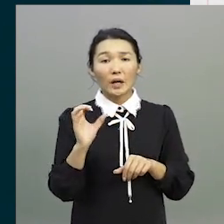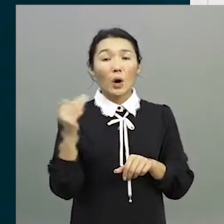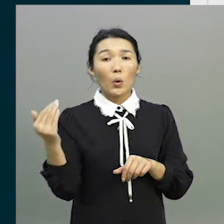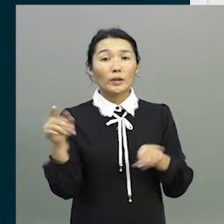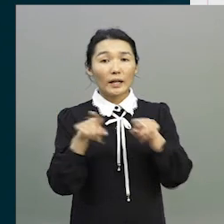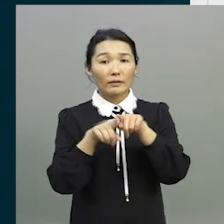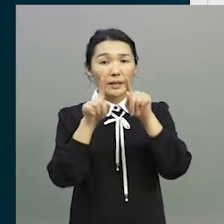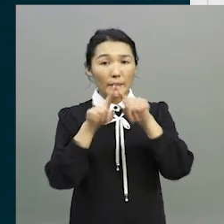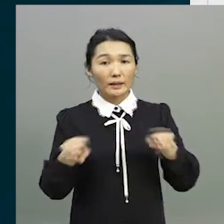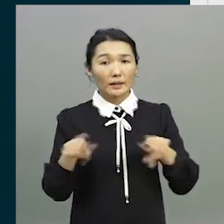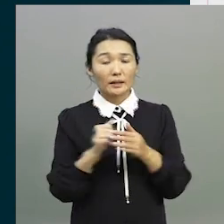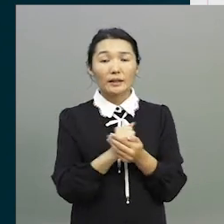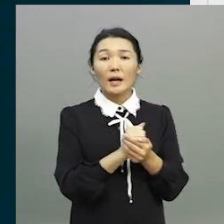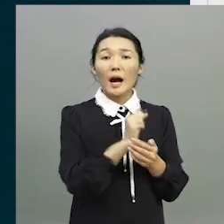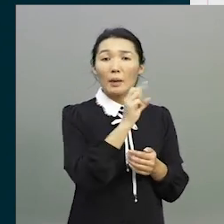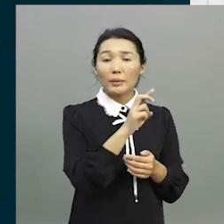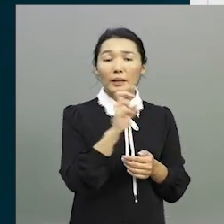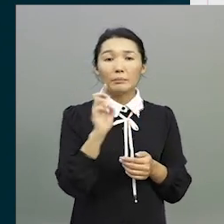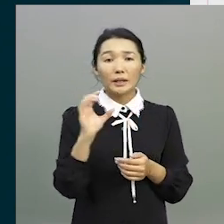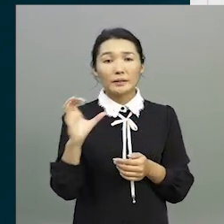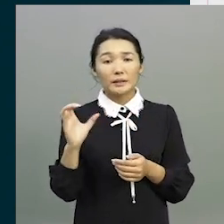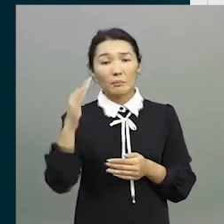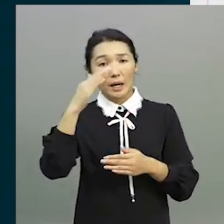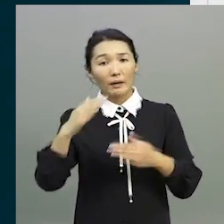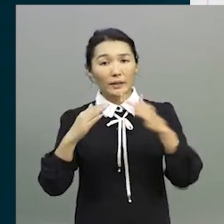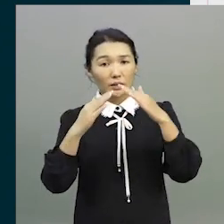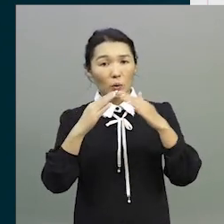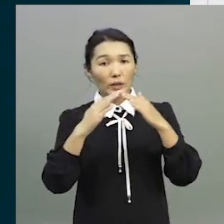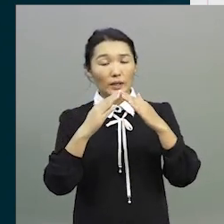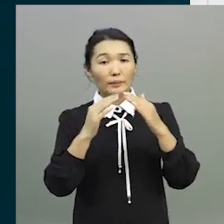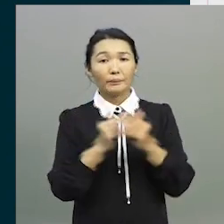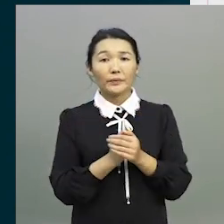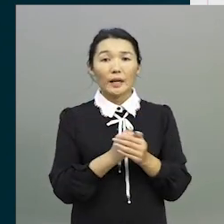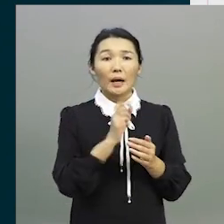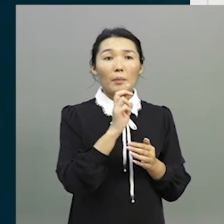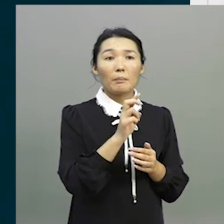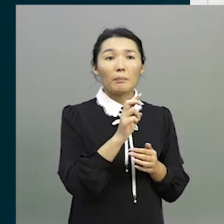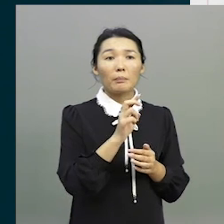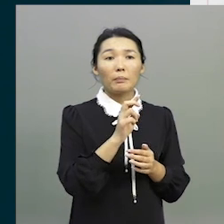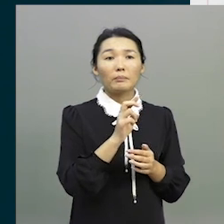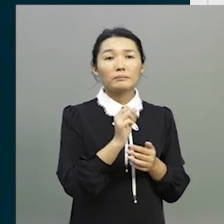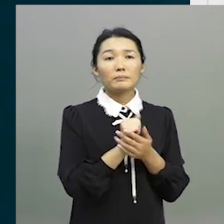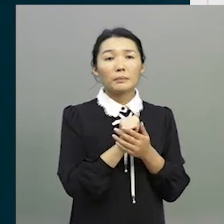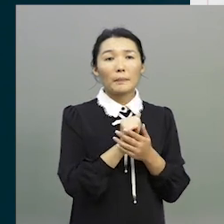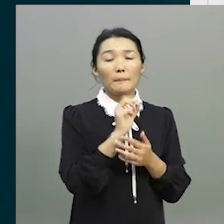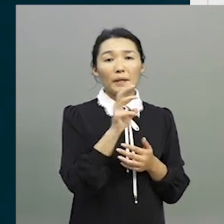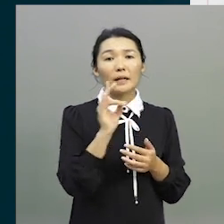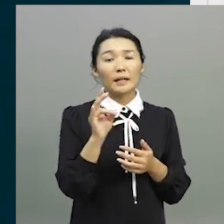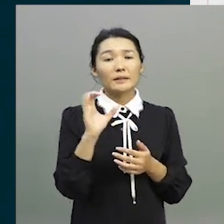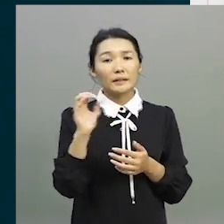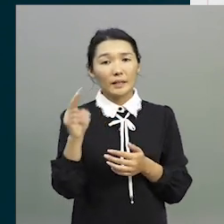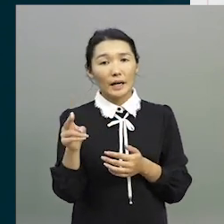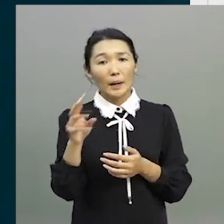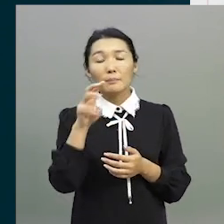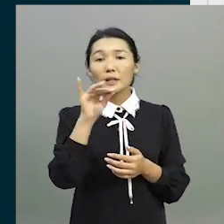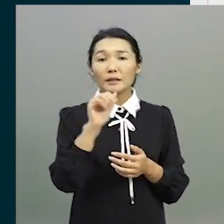абэ и отцы боковые стороны б.ф. а m&c к медианы при